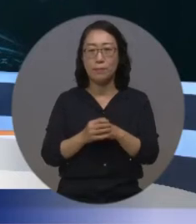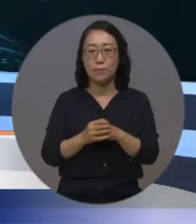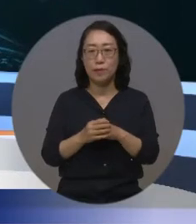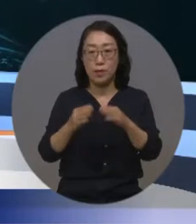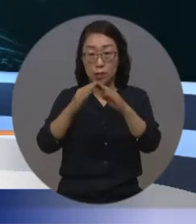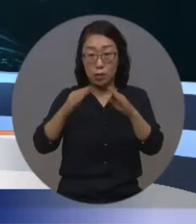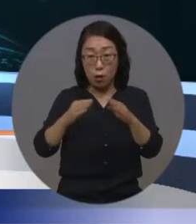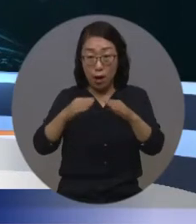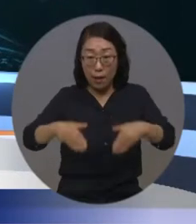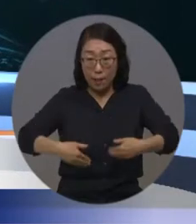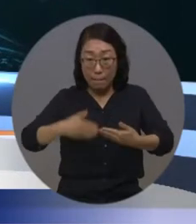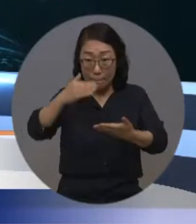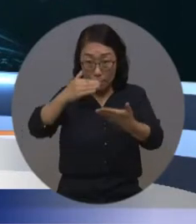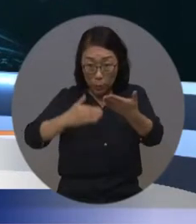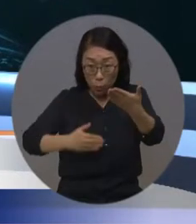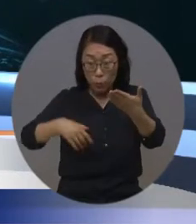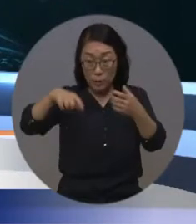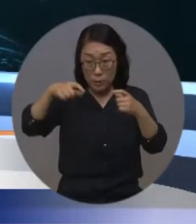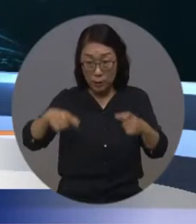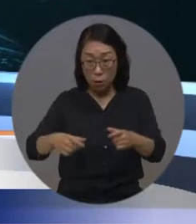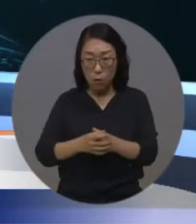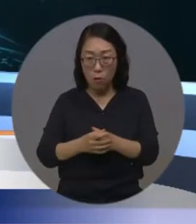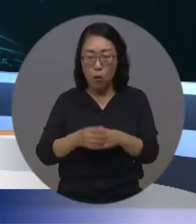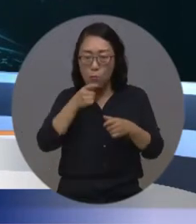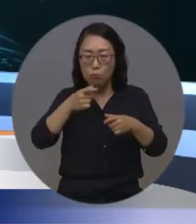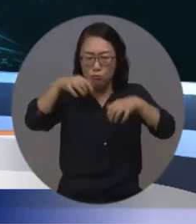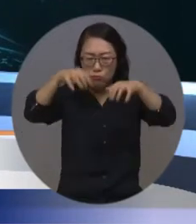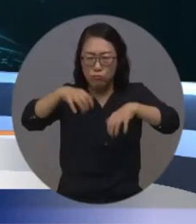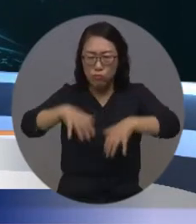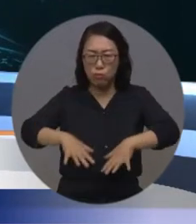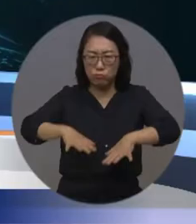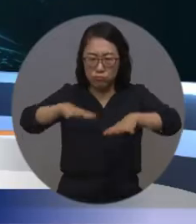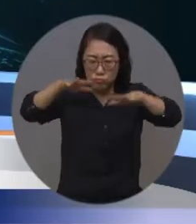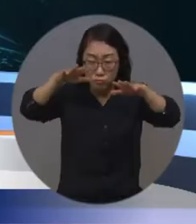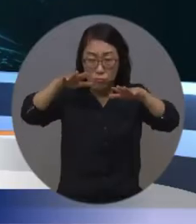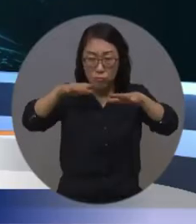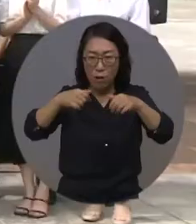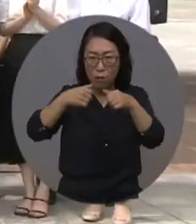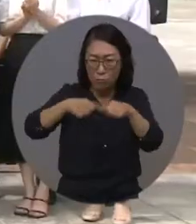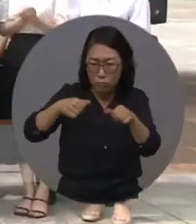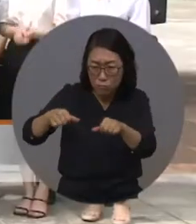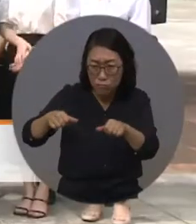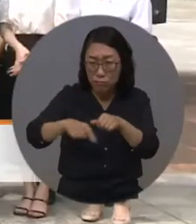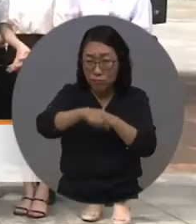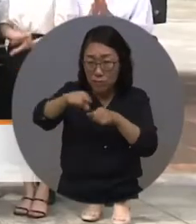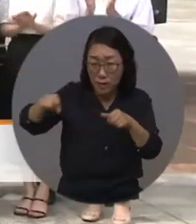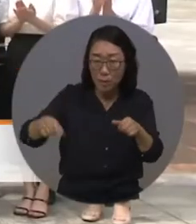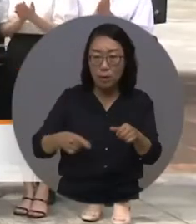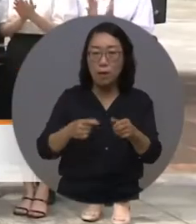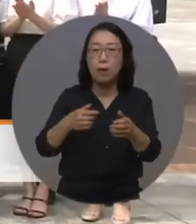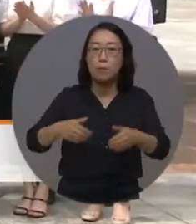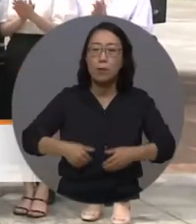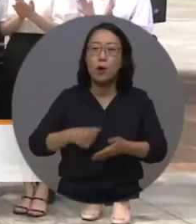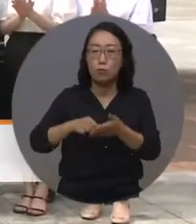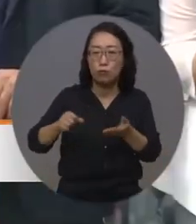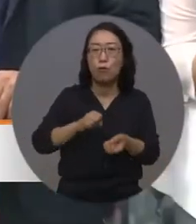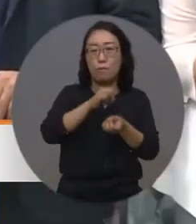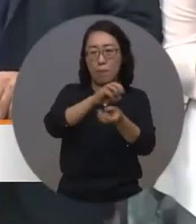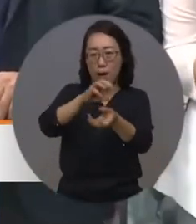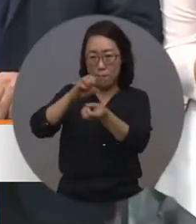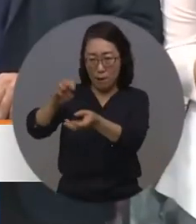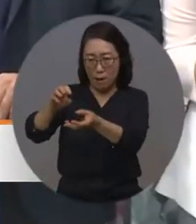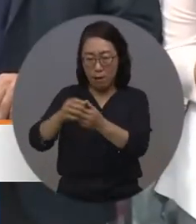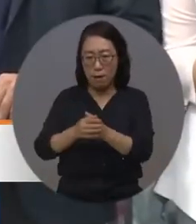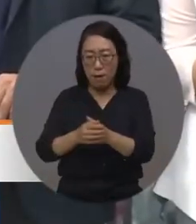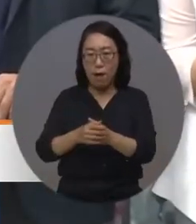전라남도가 집중 후 필 지역 도민에게 후원물품을 전달했습니다 전라남도는 집중호우 피해 지역 도민에게